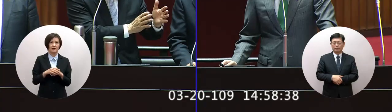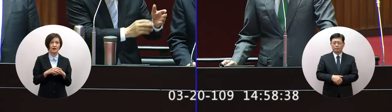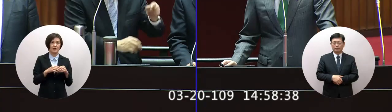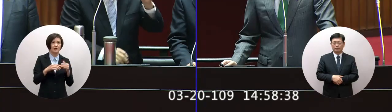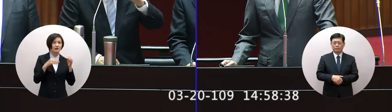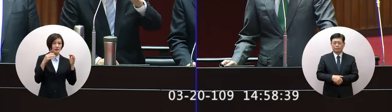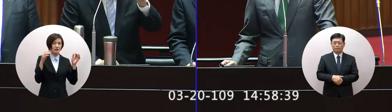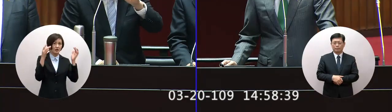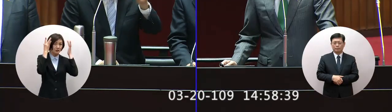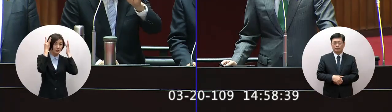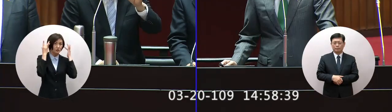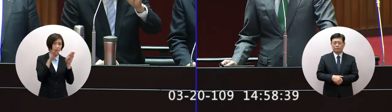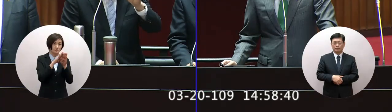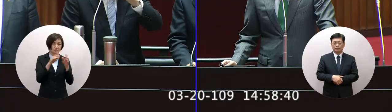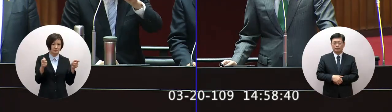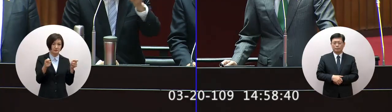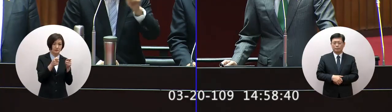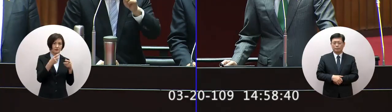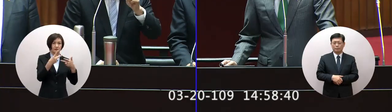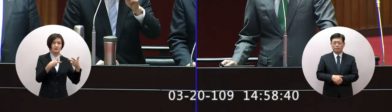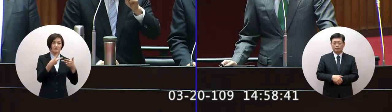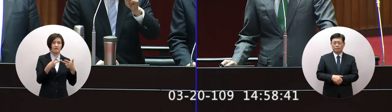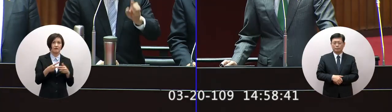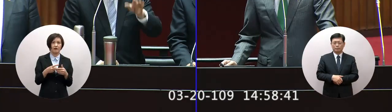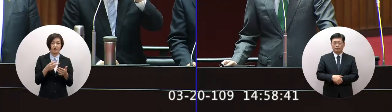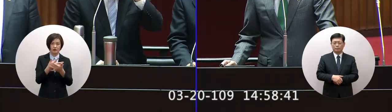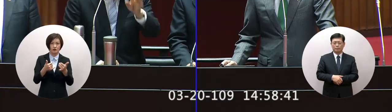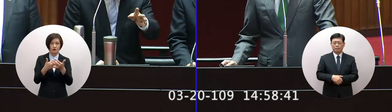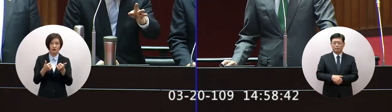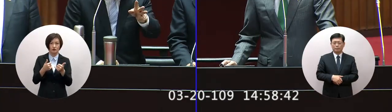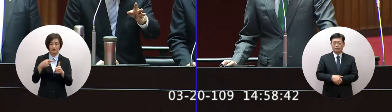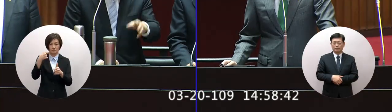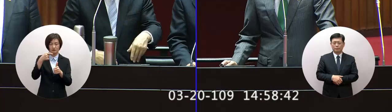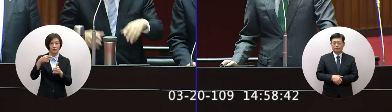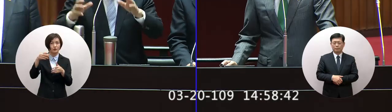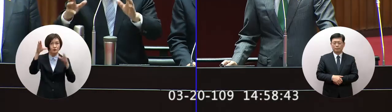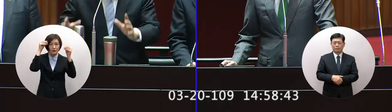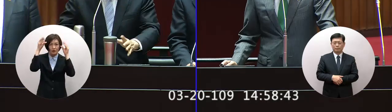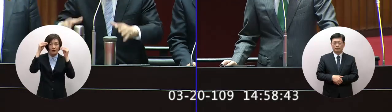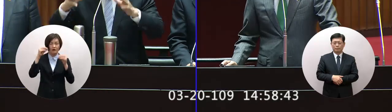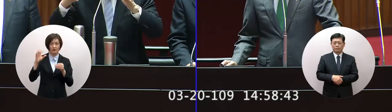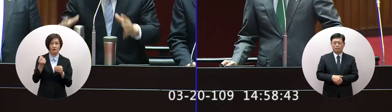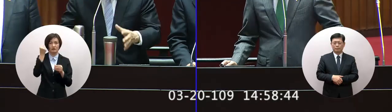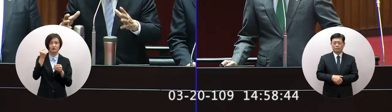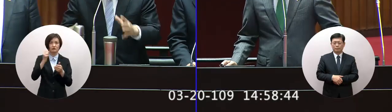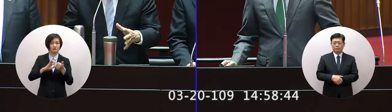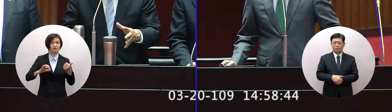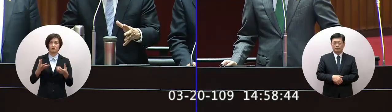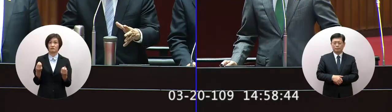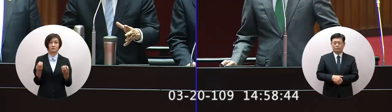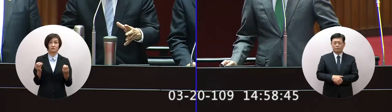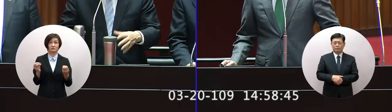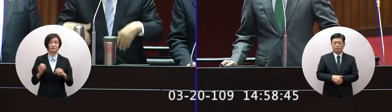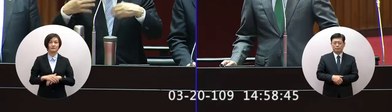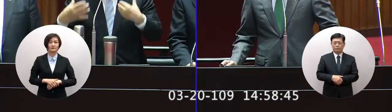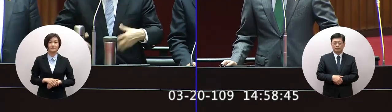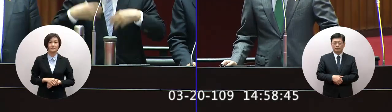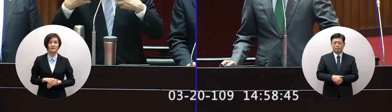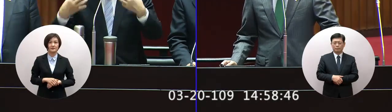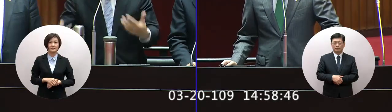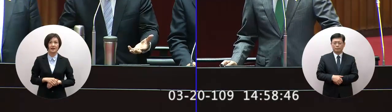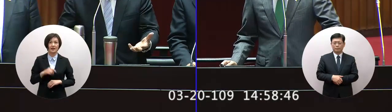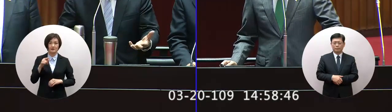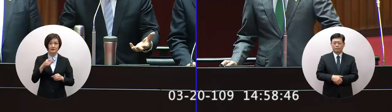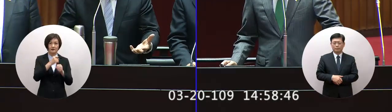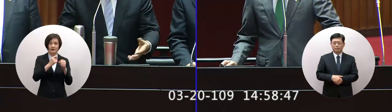短2个礼拜，孩子受教权都不受影响。那这一次，我们借由这样的作业方式，让